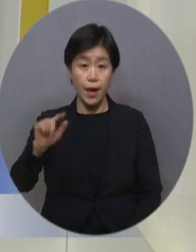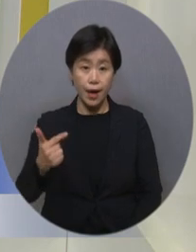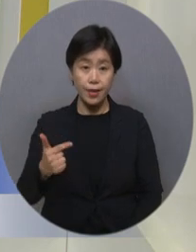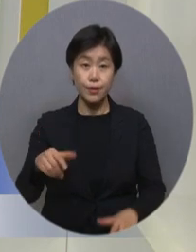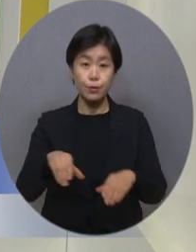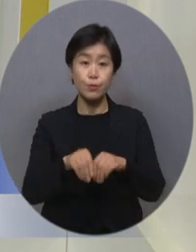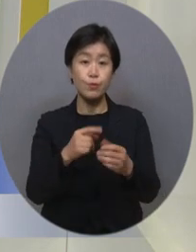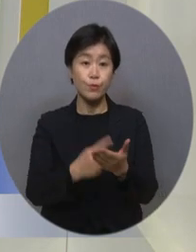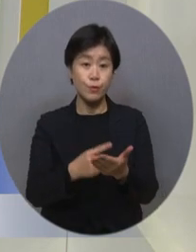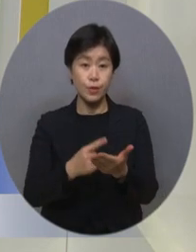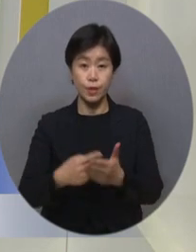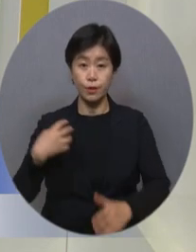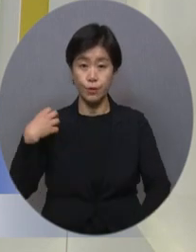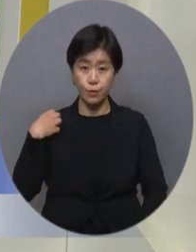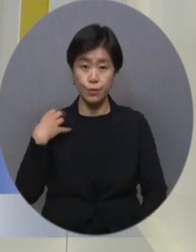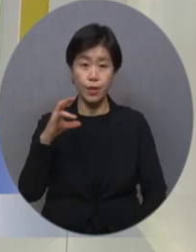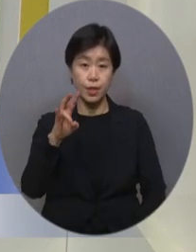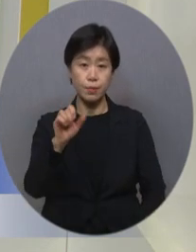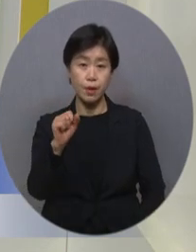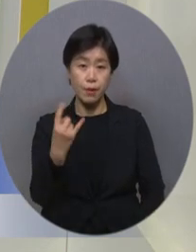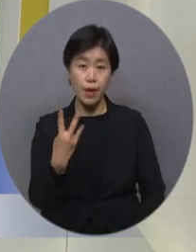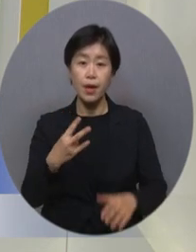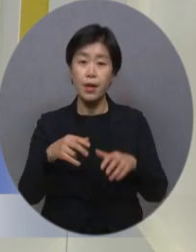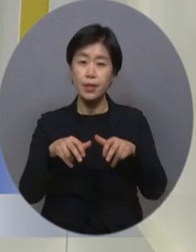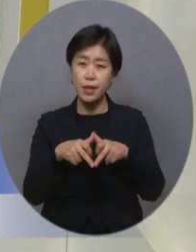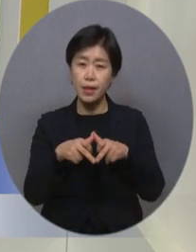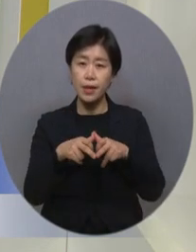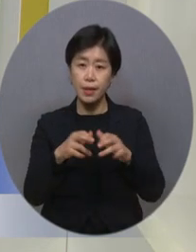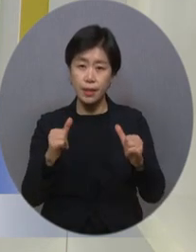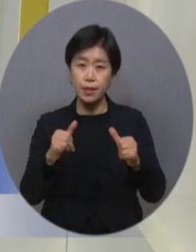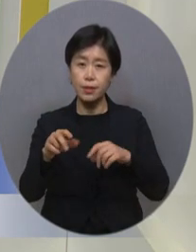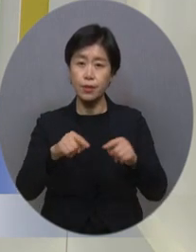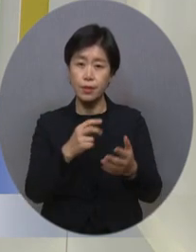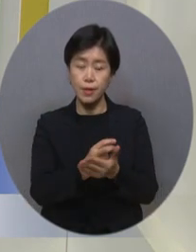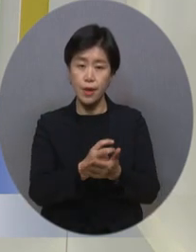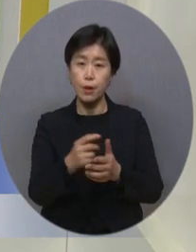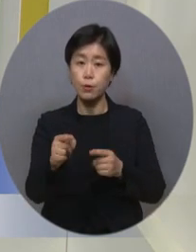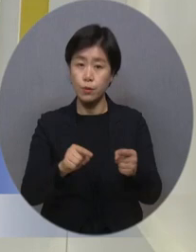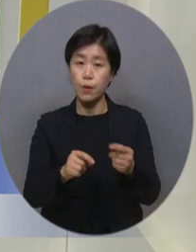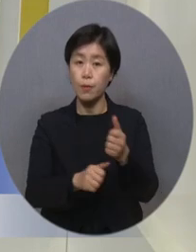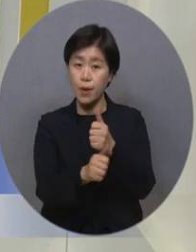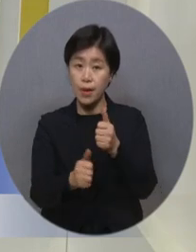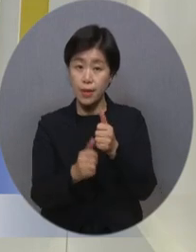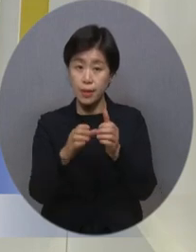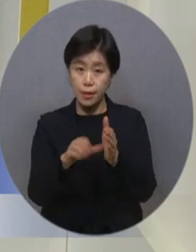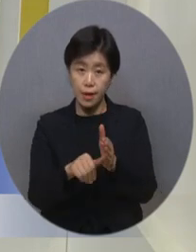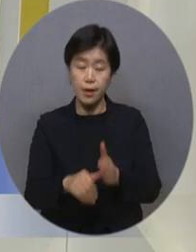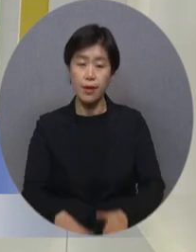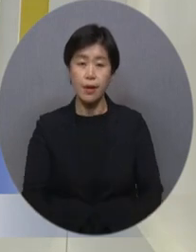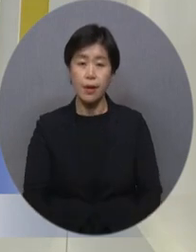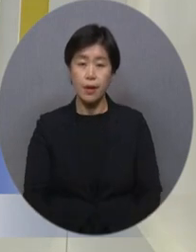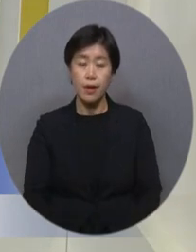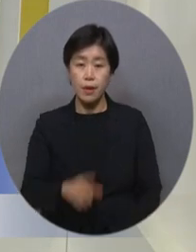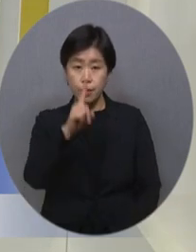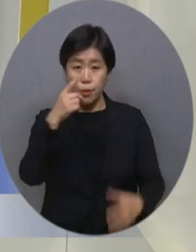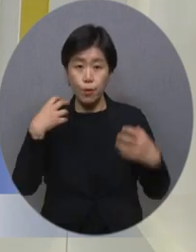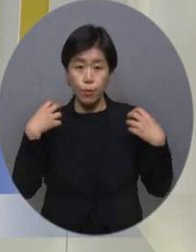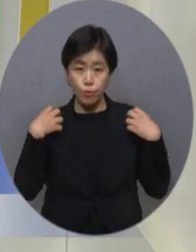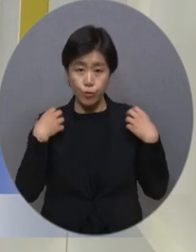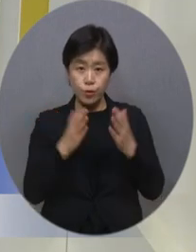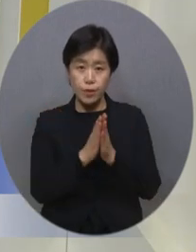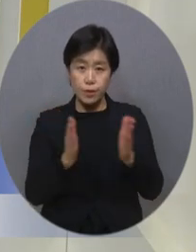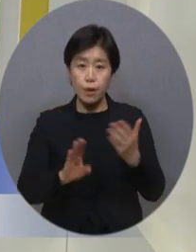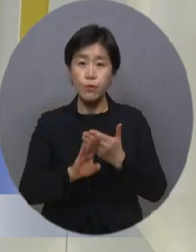주제로 제24회 장애인 정책조정위원회를 개최한 가운데 이날 회의는이 세정부 출범 이후 첫 번째